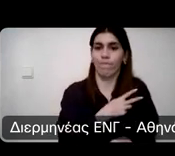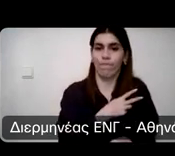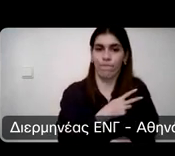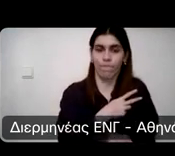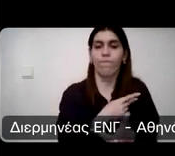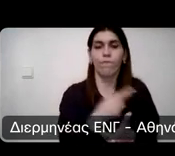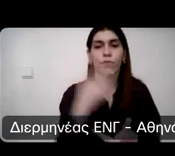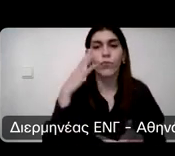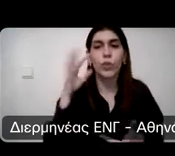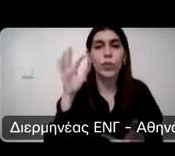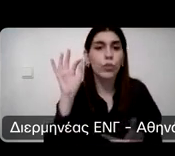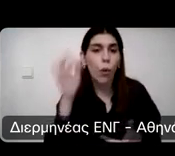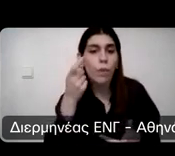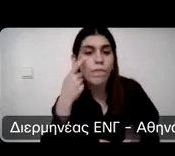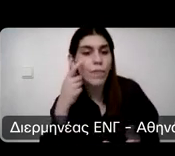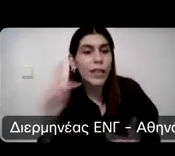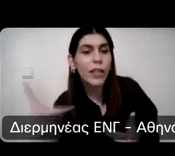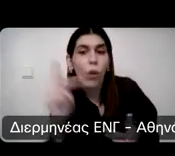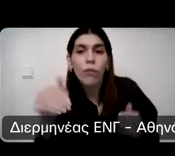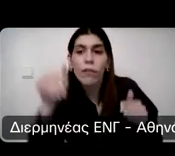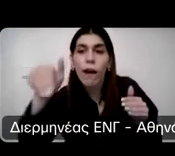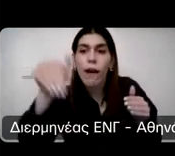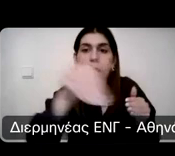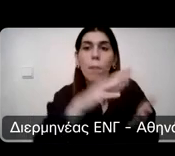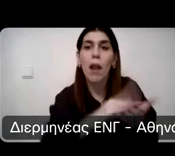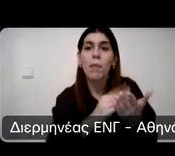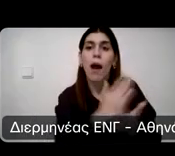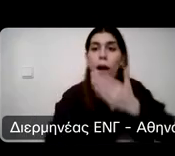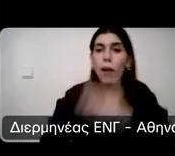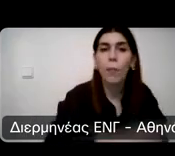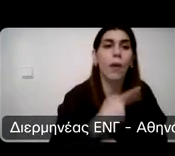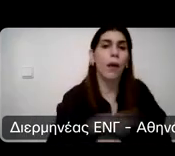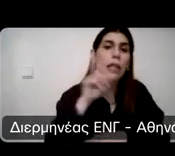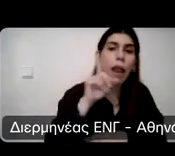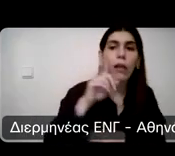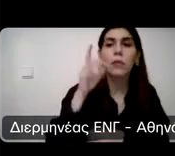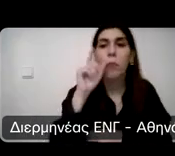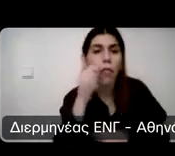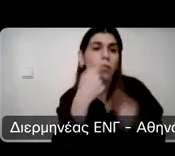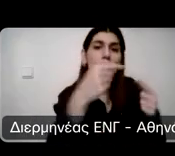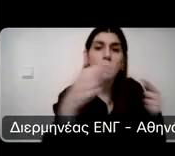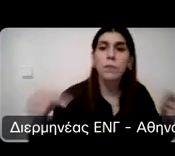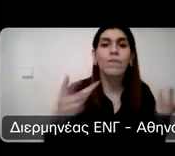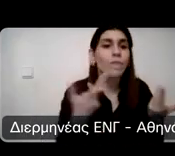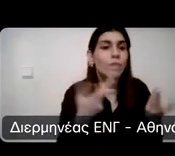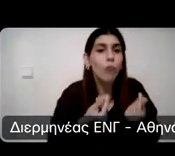και τη γνώμη των κοινοτήτων που περιγράφονται. Δίνονται παραδείγματα από την καταλογογράφηση